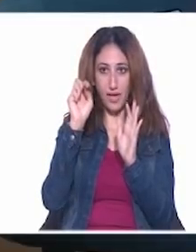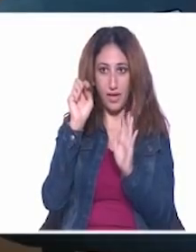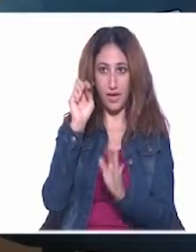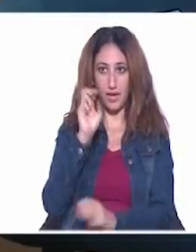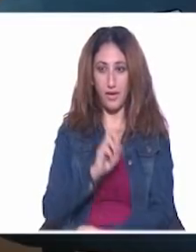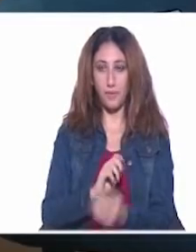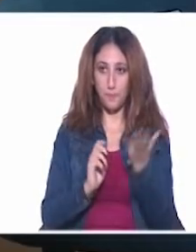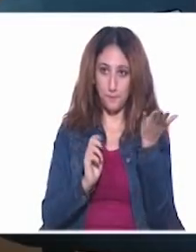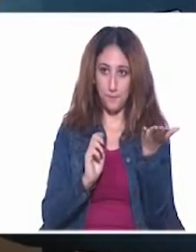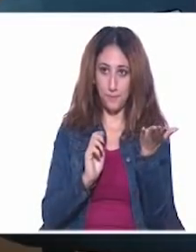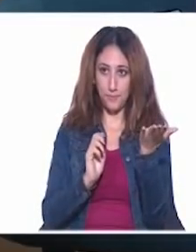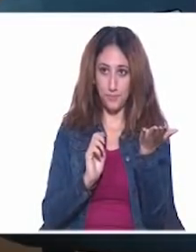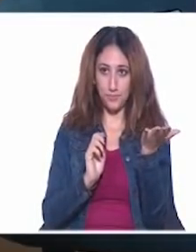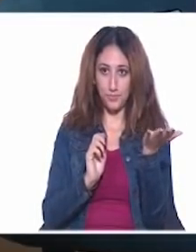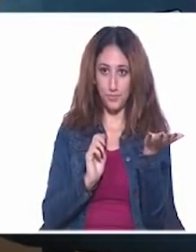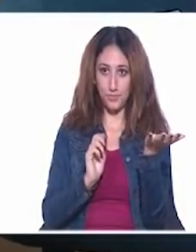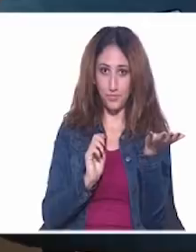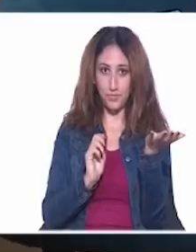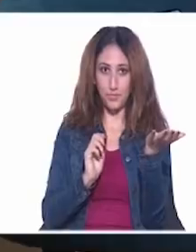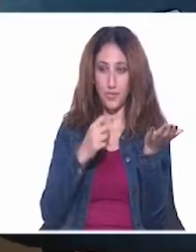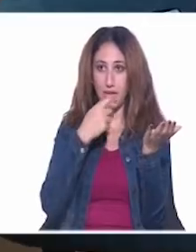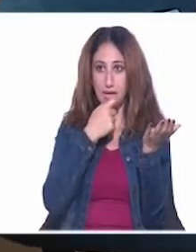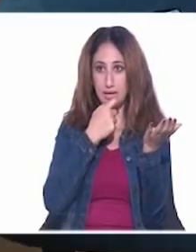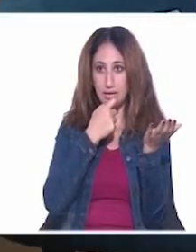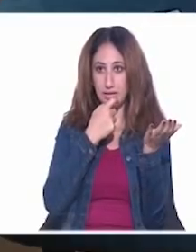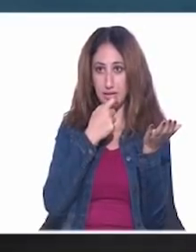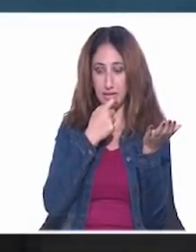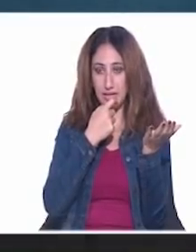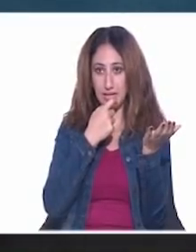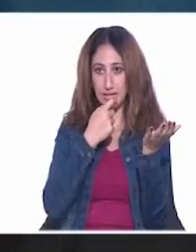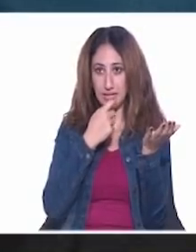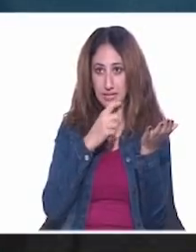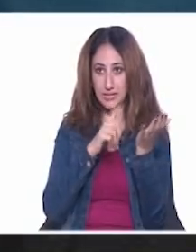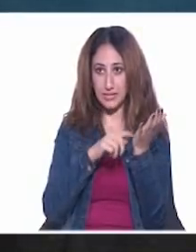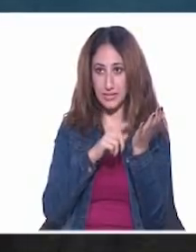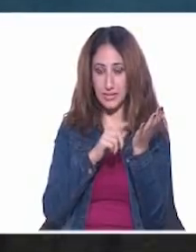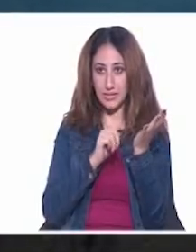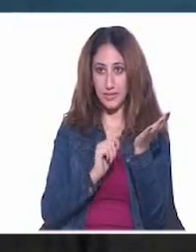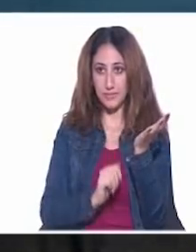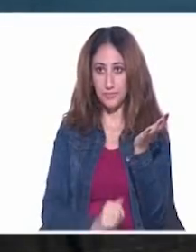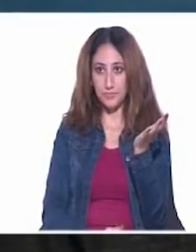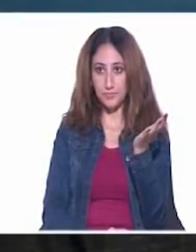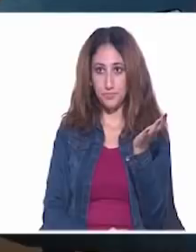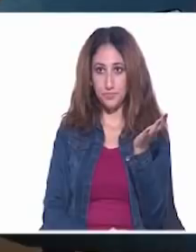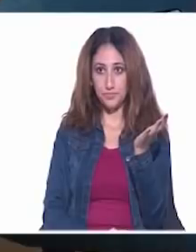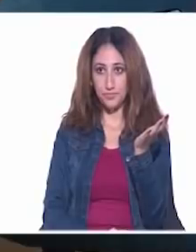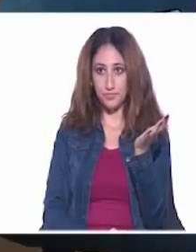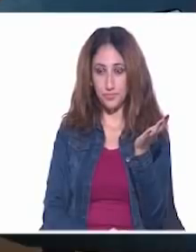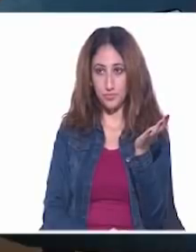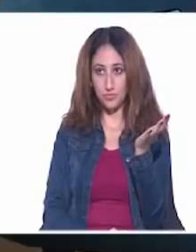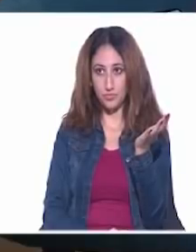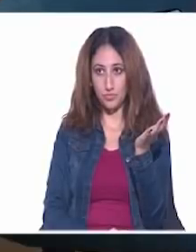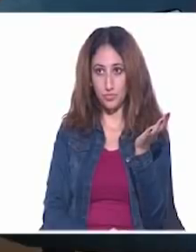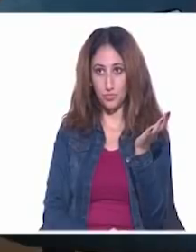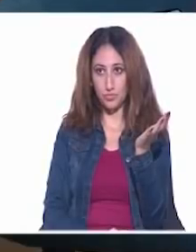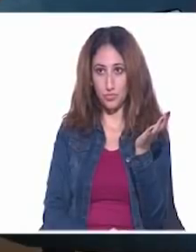التانية. لو كنت سبيلتي بالانجليزي كان بقى اكتر. نزلنا هنا عدد حروف الاسم صح؟ الكارت اللي عليه الدور